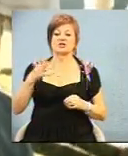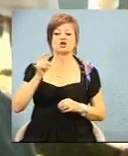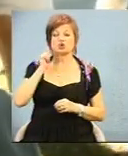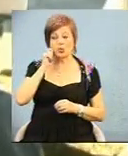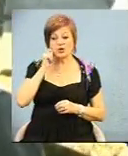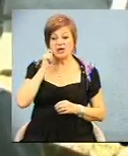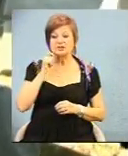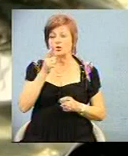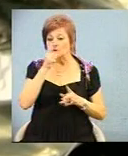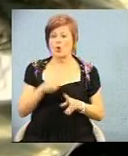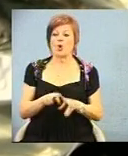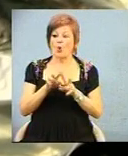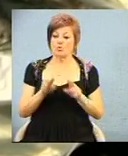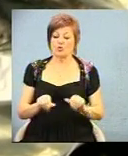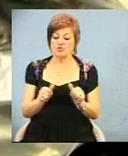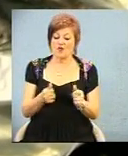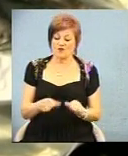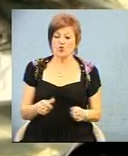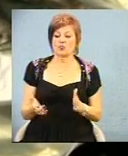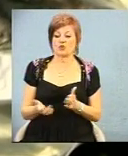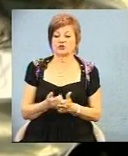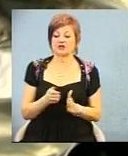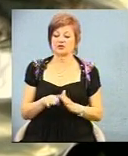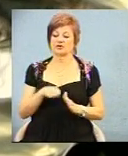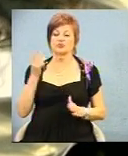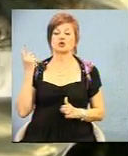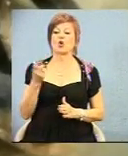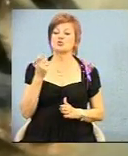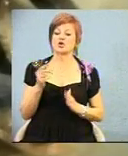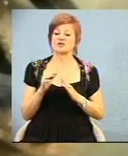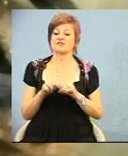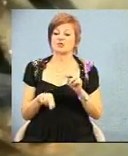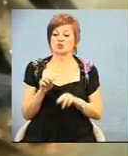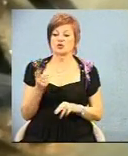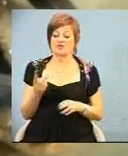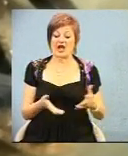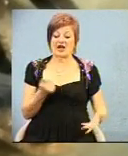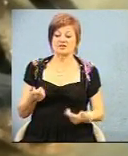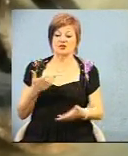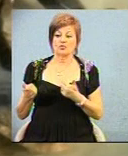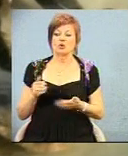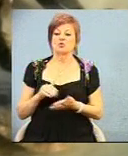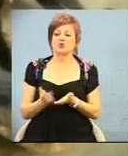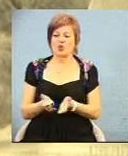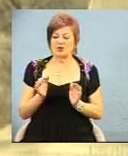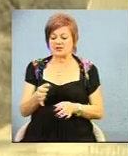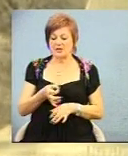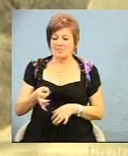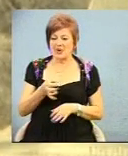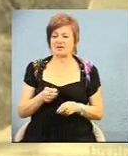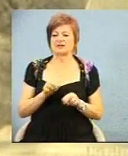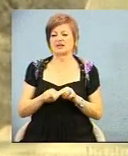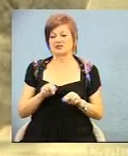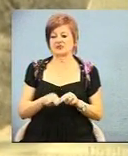століття, але аналогічна за формою знайдена у частині господарчої забудови. На обох розкопах знаходять кераміку, монети, інструменти,